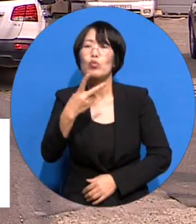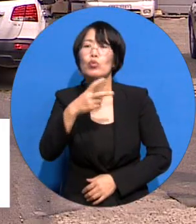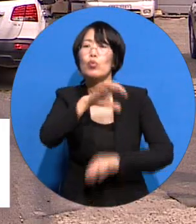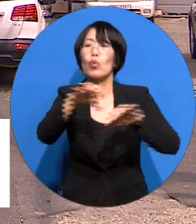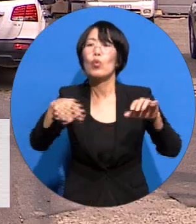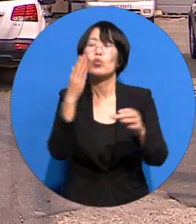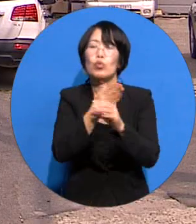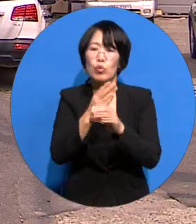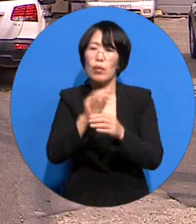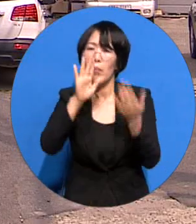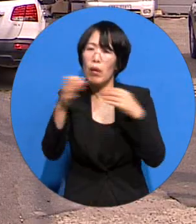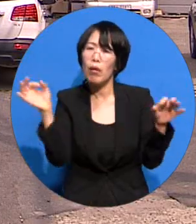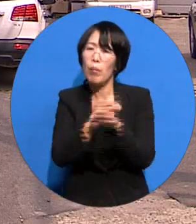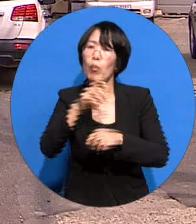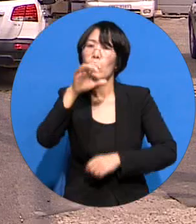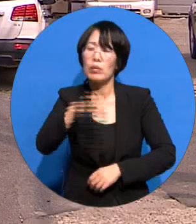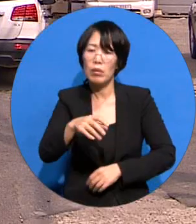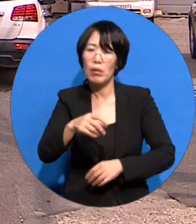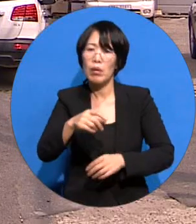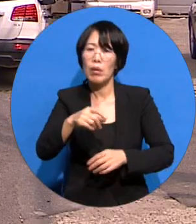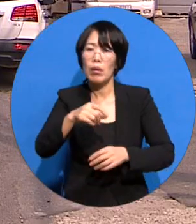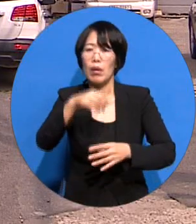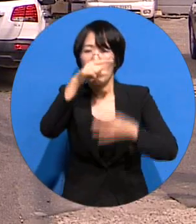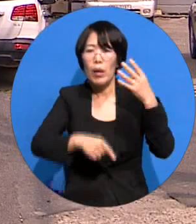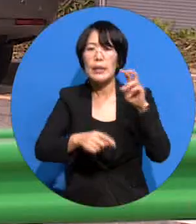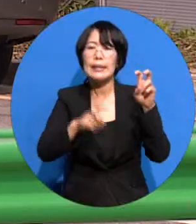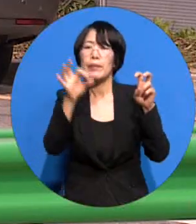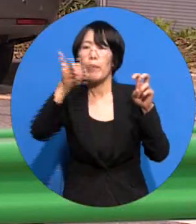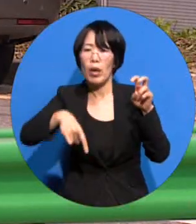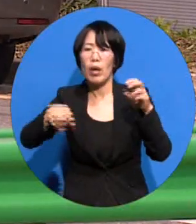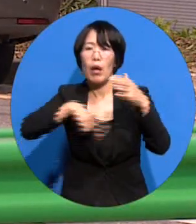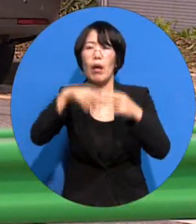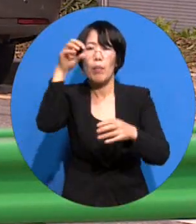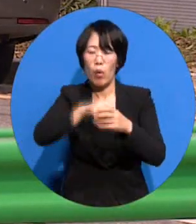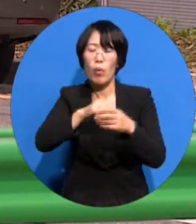미래 소멸 위험지수 상위 20위 안에 포함될 것으로 예상됐습니다.